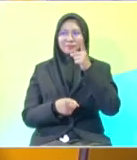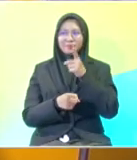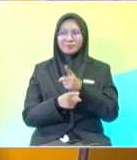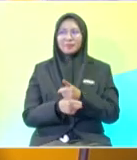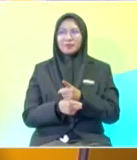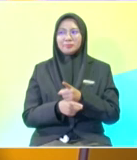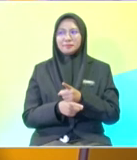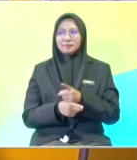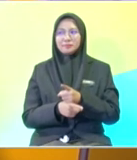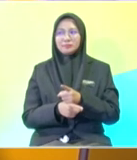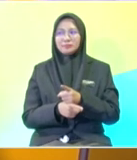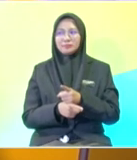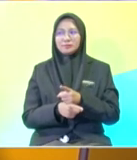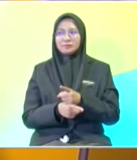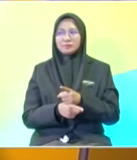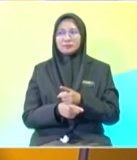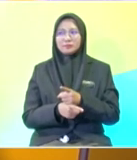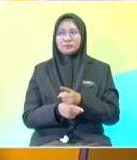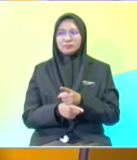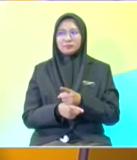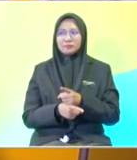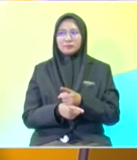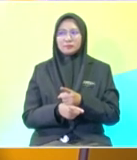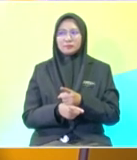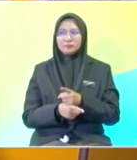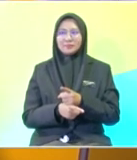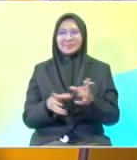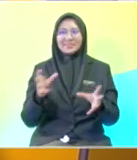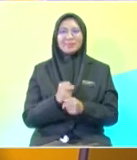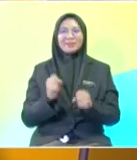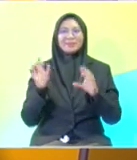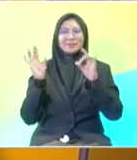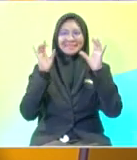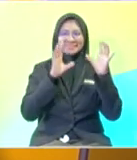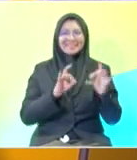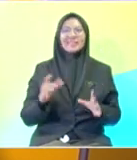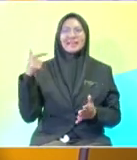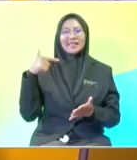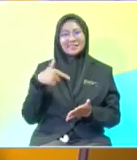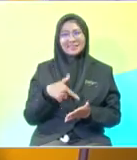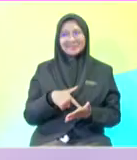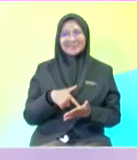disebabkan bacaan apa emang tepat terbagi lagi bintang untuk Aremania